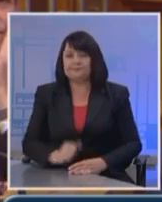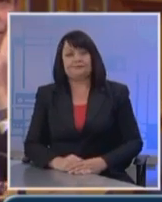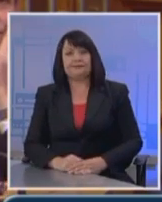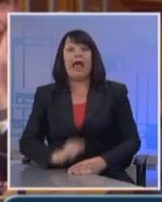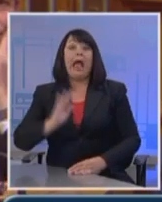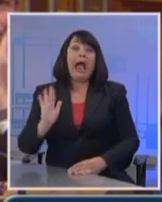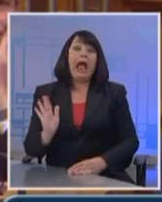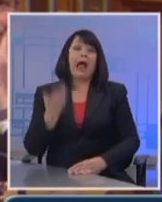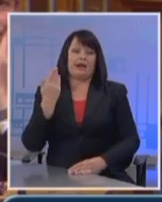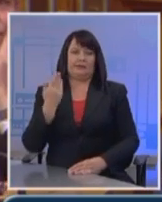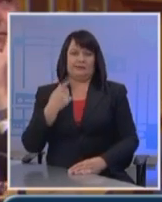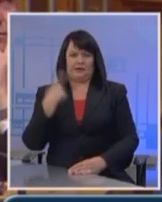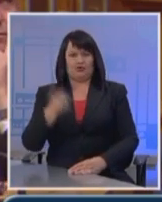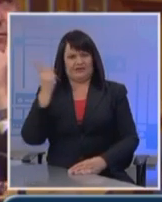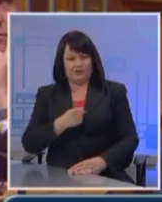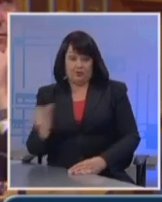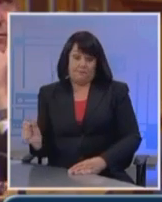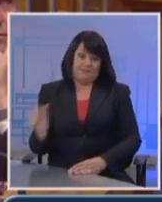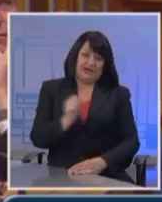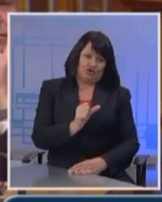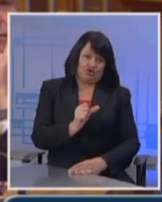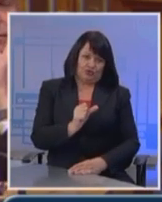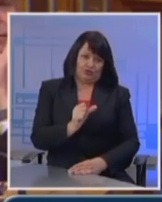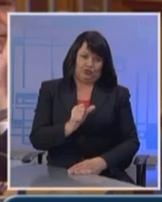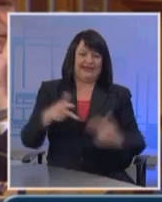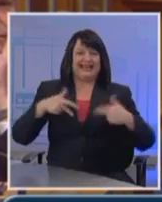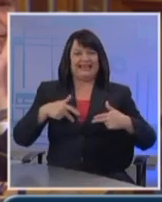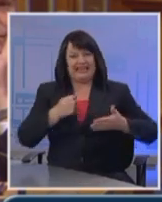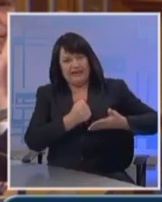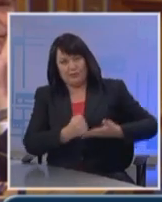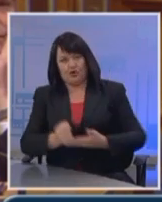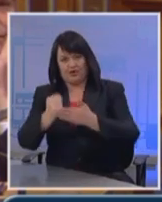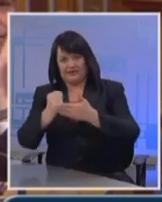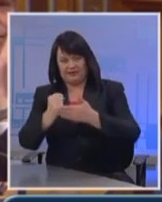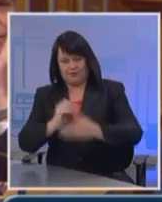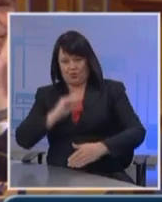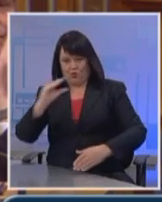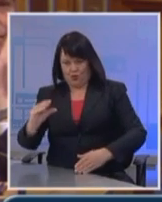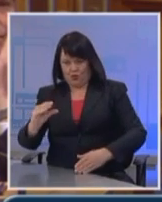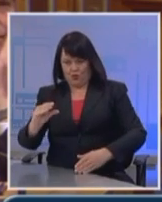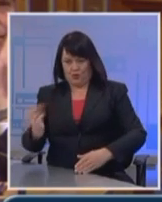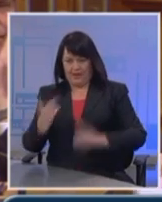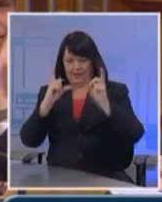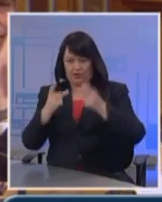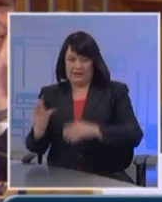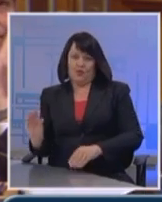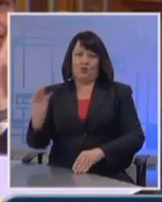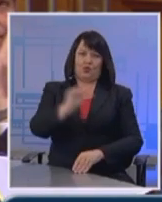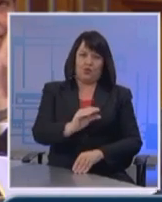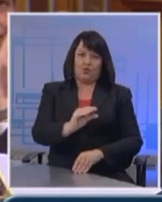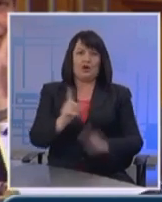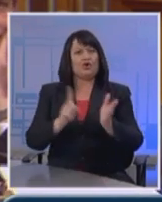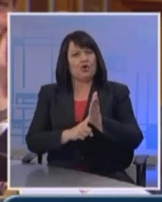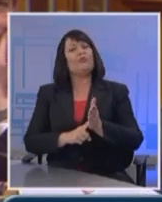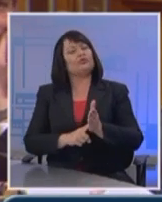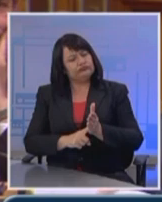Ακόμα όμως και αν εκχωρηθεί το 100% της αποδόκης του εξής κρατικής χρηματοδότησης, που εδώ είμαστε να συζητήσουμε και τον νόμο,